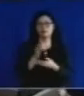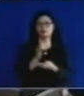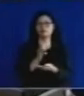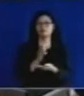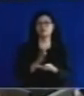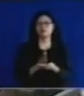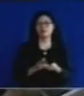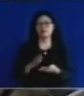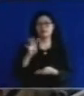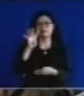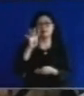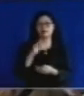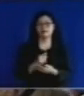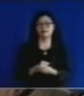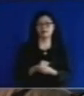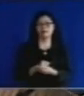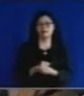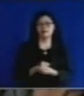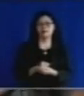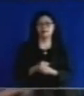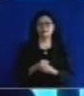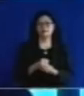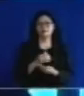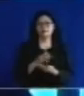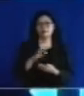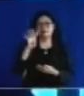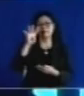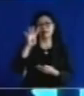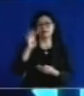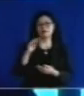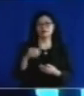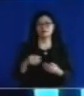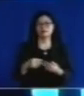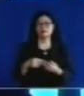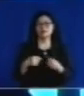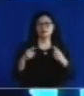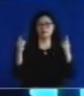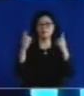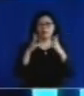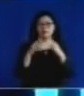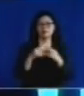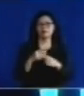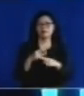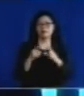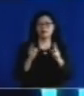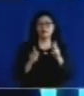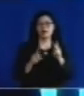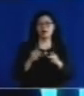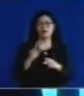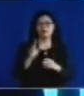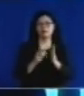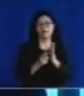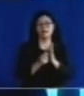Bapak Ibu, di segmen keempat ini segmen masih segmen debat. Tetapi kalau tadi di segmen